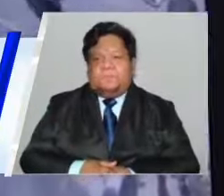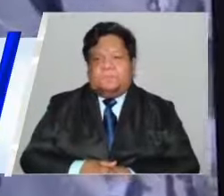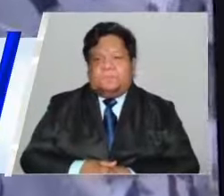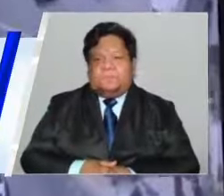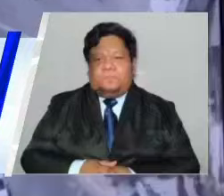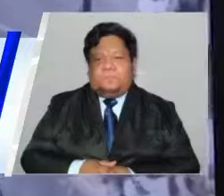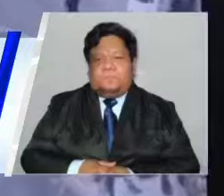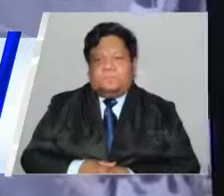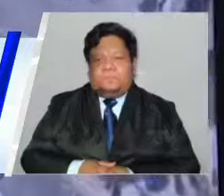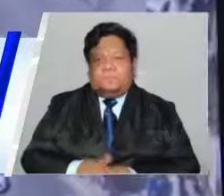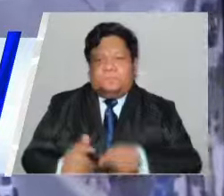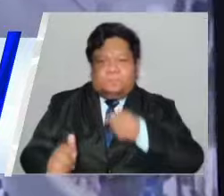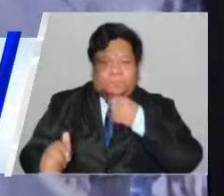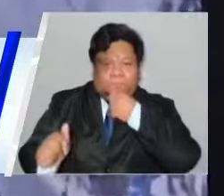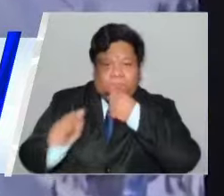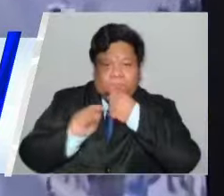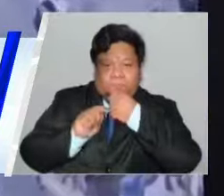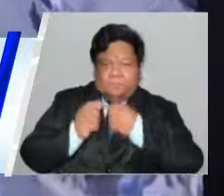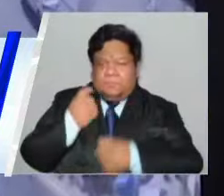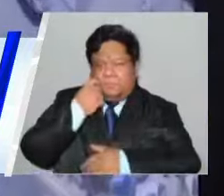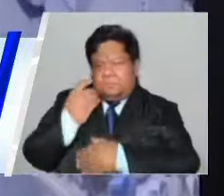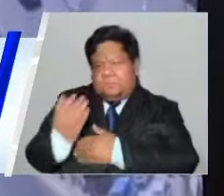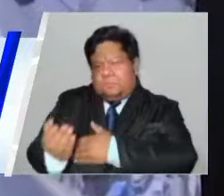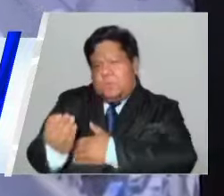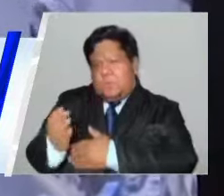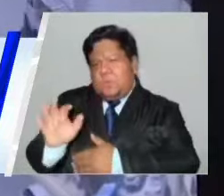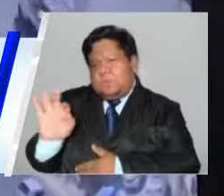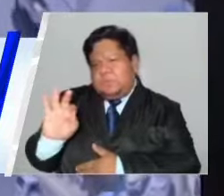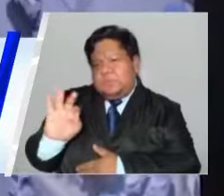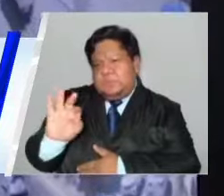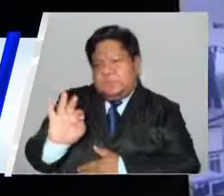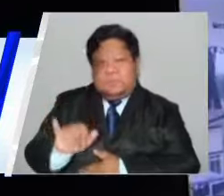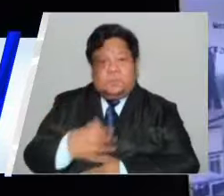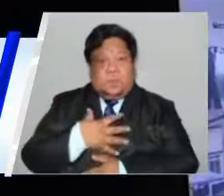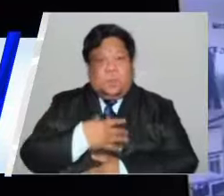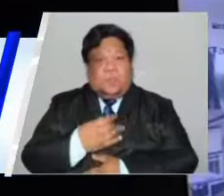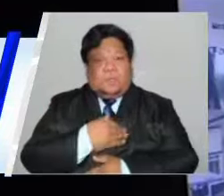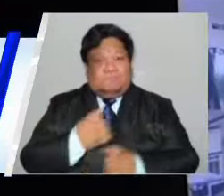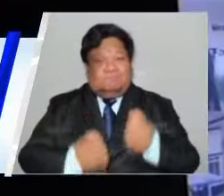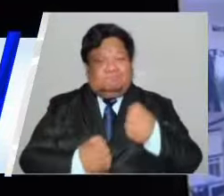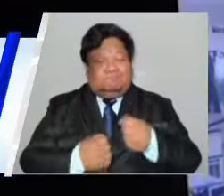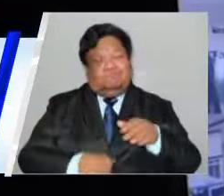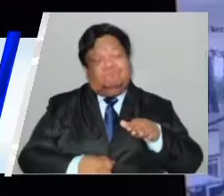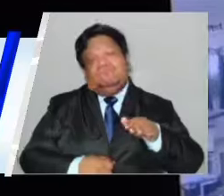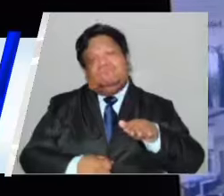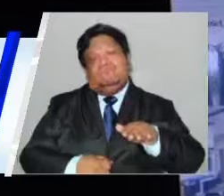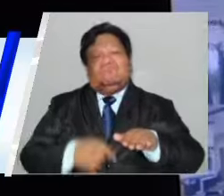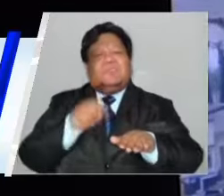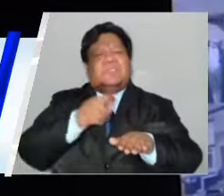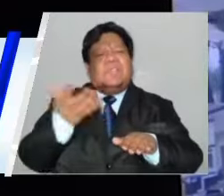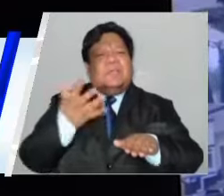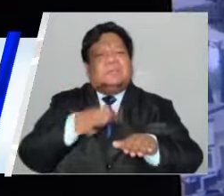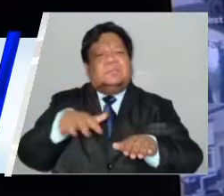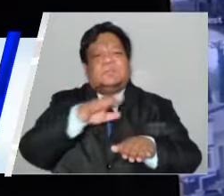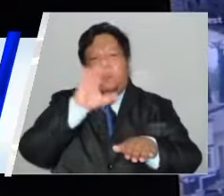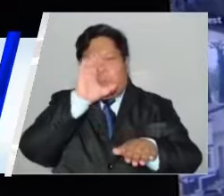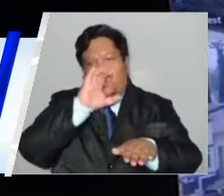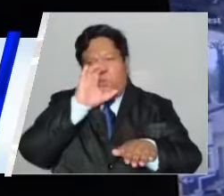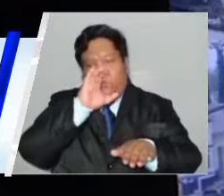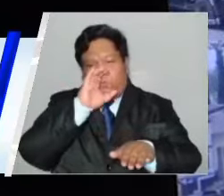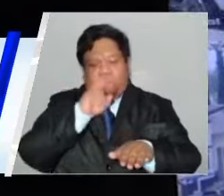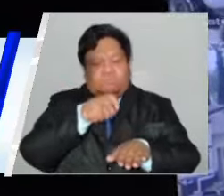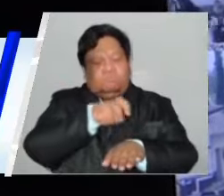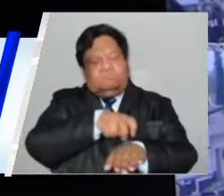Pasado alas 9 ng umaga, tinatahak ng puting pickup truck ang Cebu South Coastal Road. Sakayang ilang nagtatrabaho sa isang construction